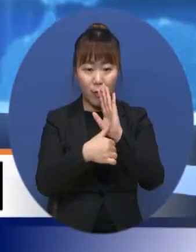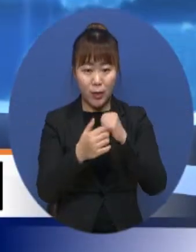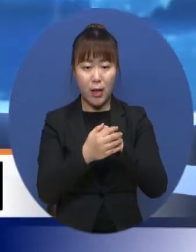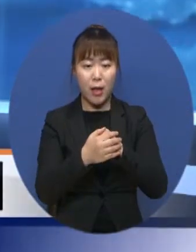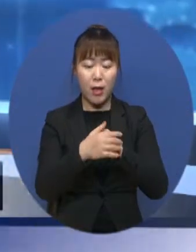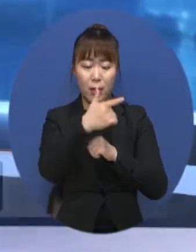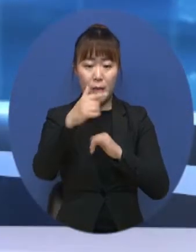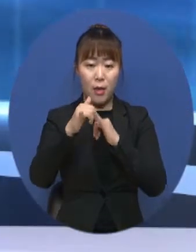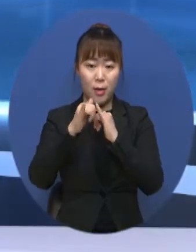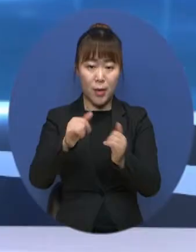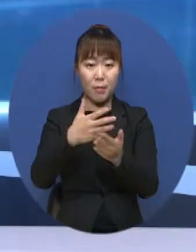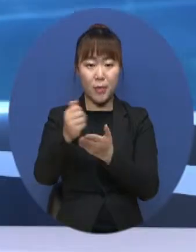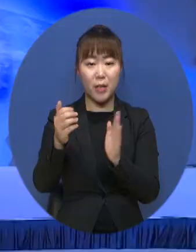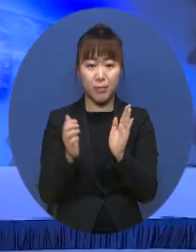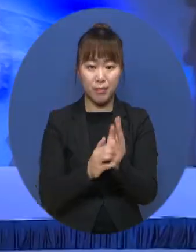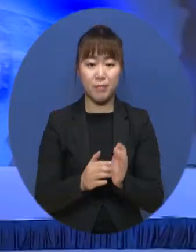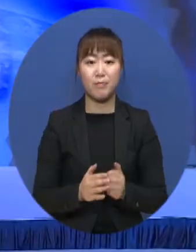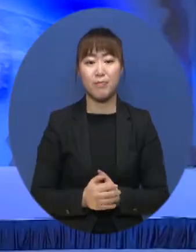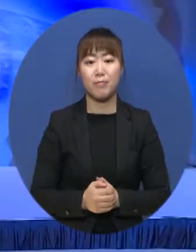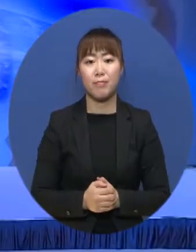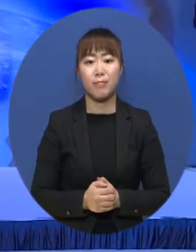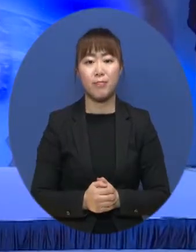수상의 영예를 안았습니다.